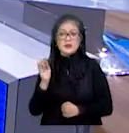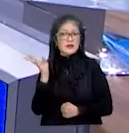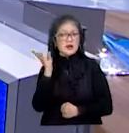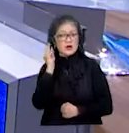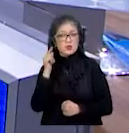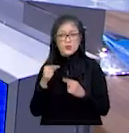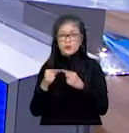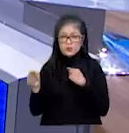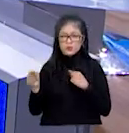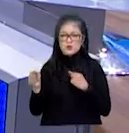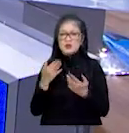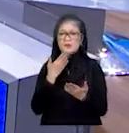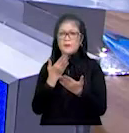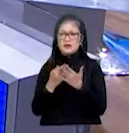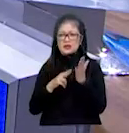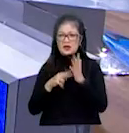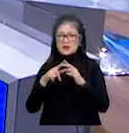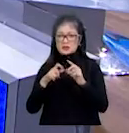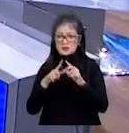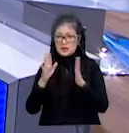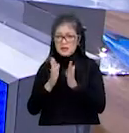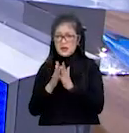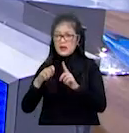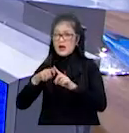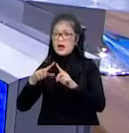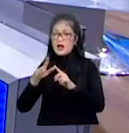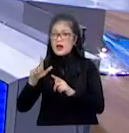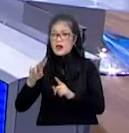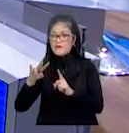juga Calvin di Gedung DPRD RI Jakarta. Salam sehat selalu.